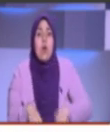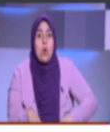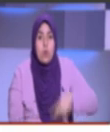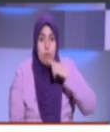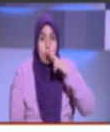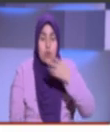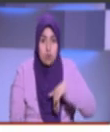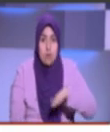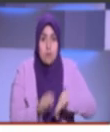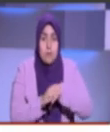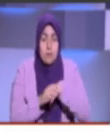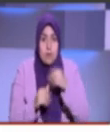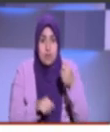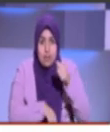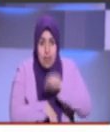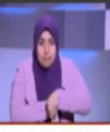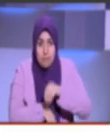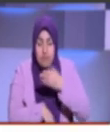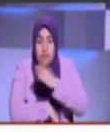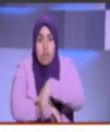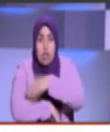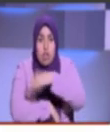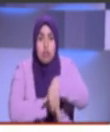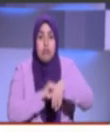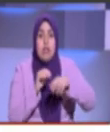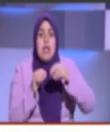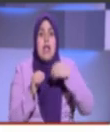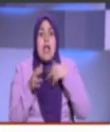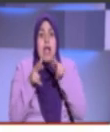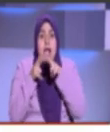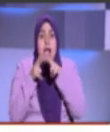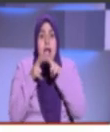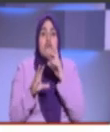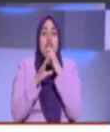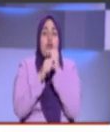الان خطه لم يتم الاعلان عنها بشكل كامل، ولكن ما عرفته من